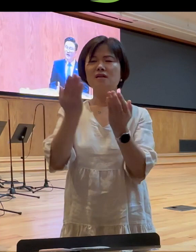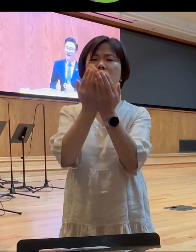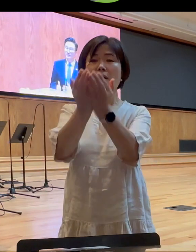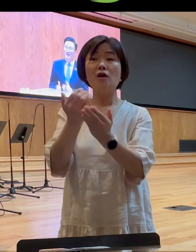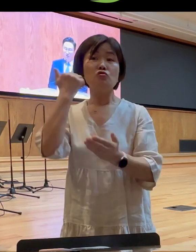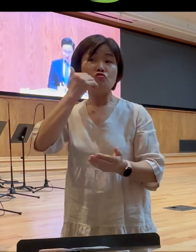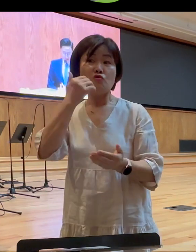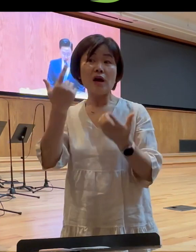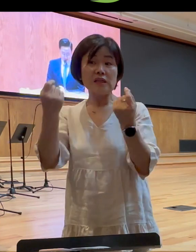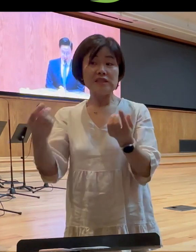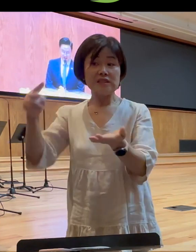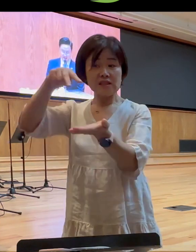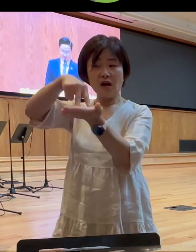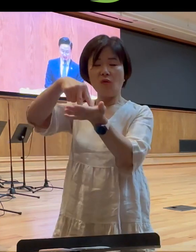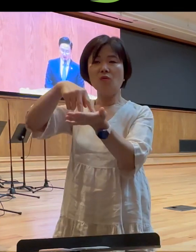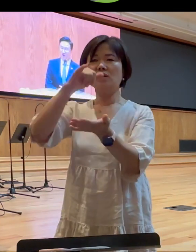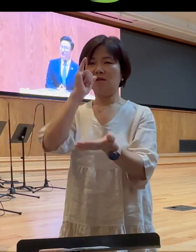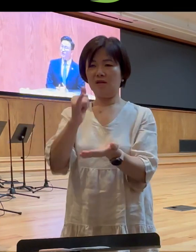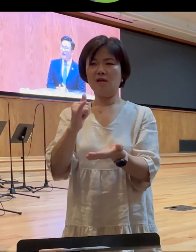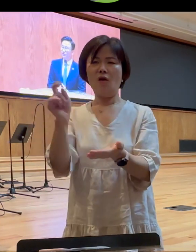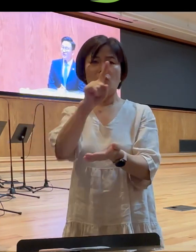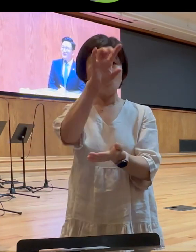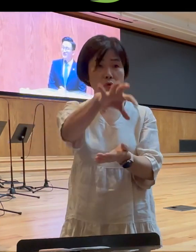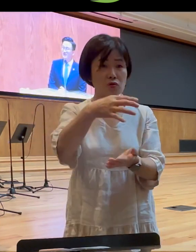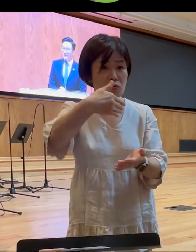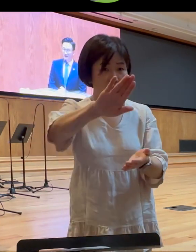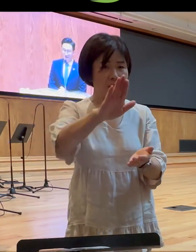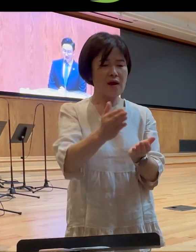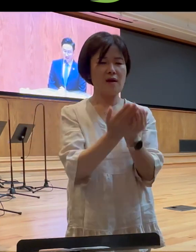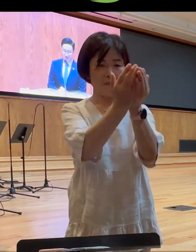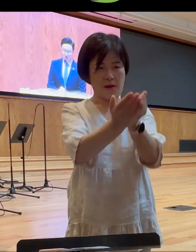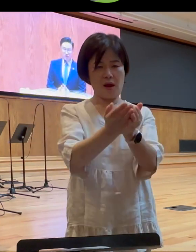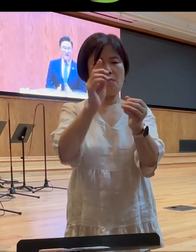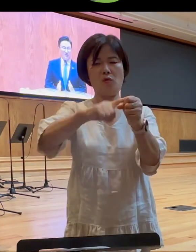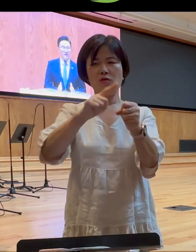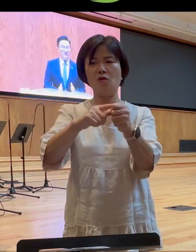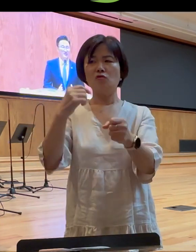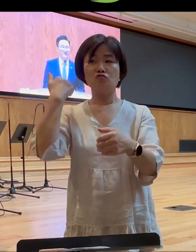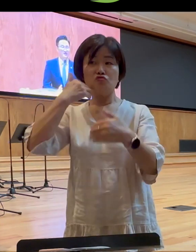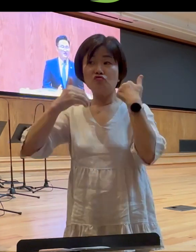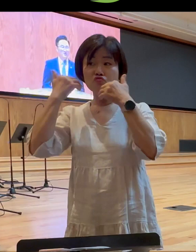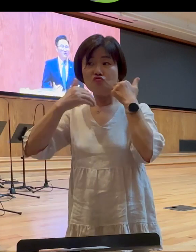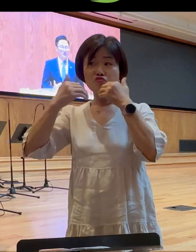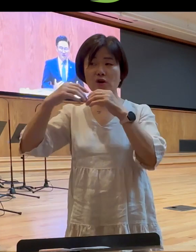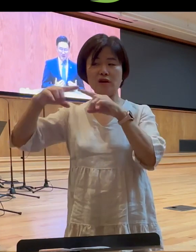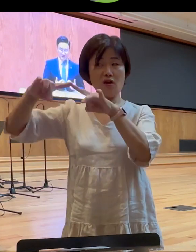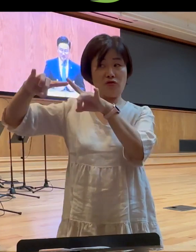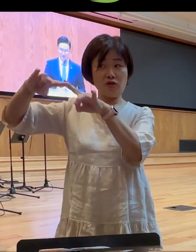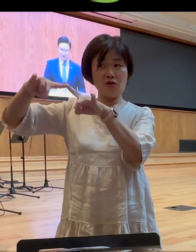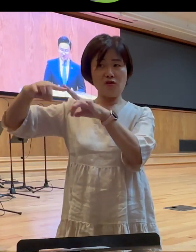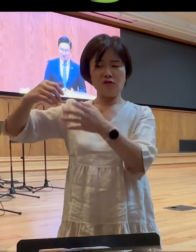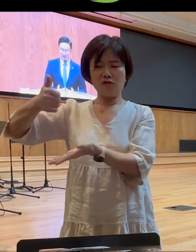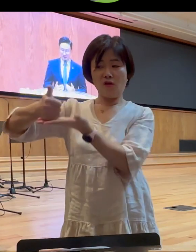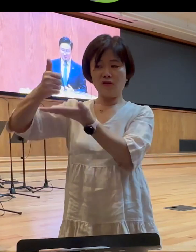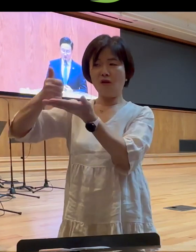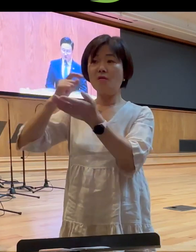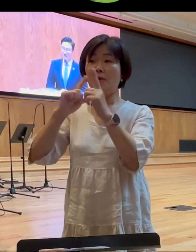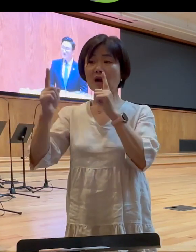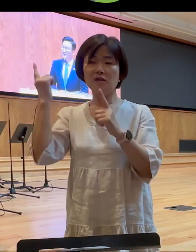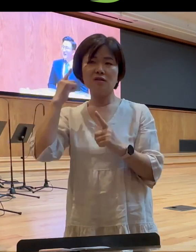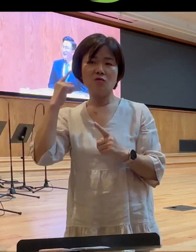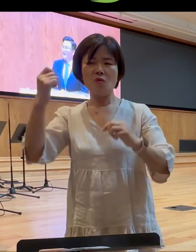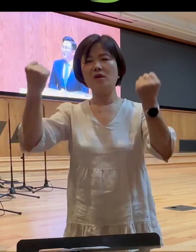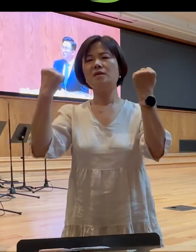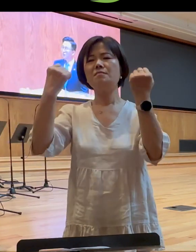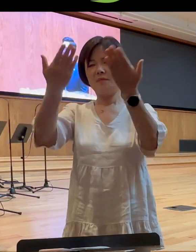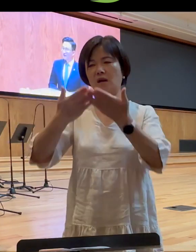누구와 함께하고 있는지, 어디로 가고 있는지, 누구와 연결되어 격려의 말을 듣고 힘을 얻고